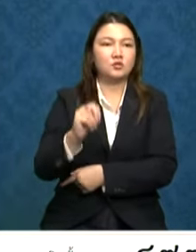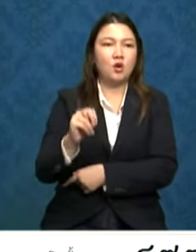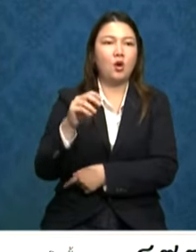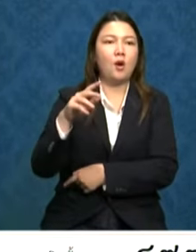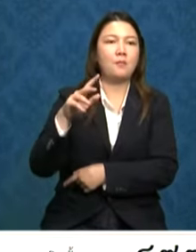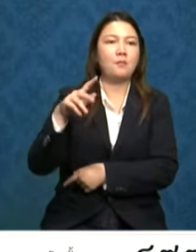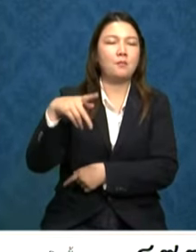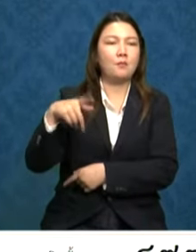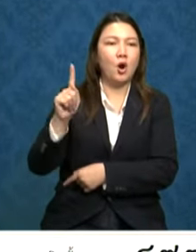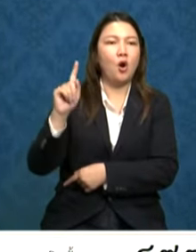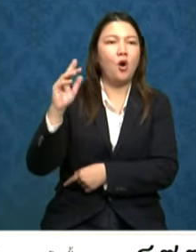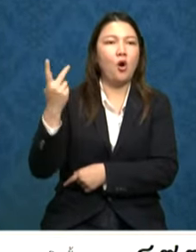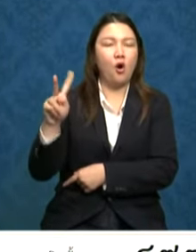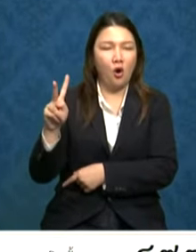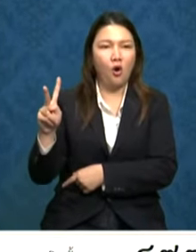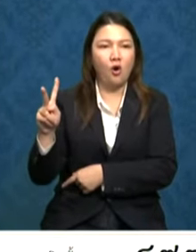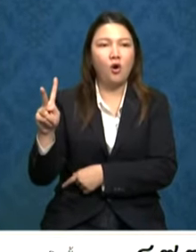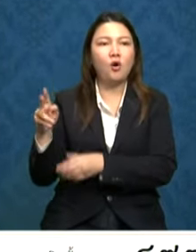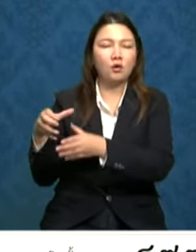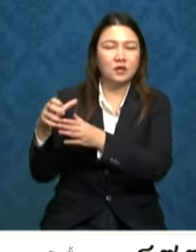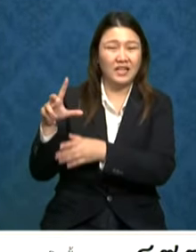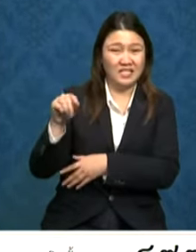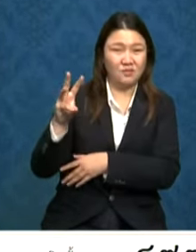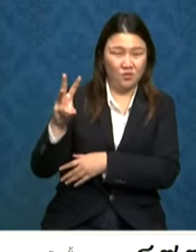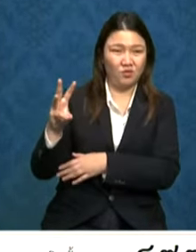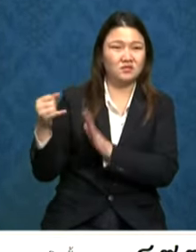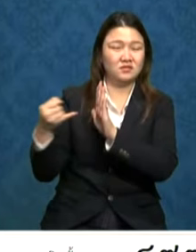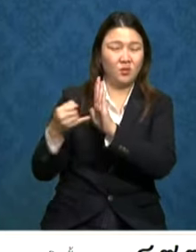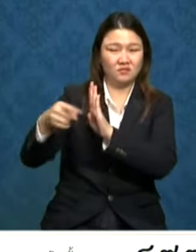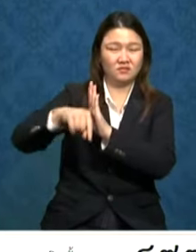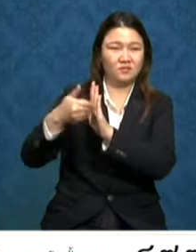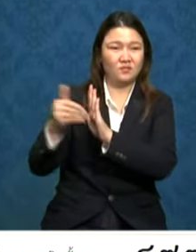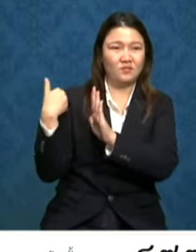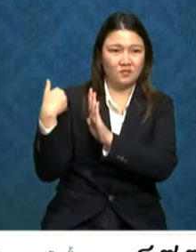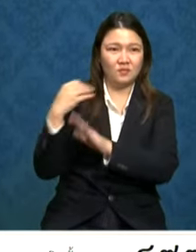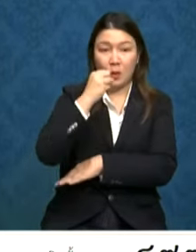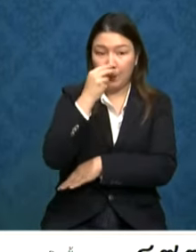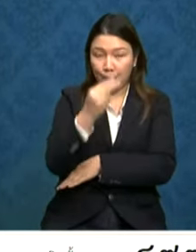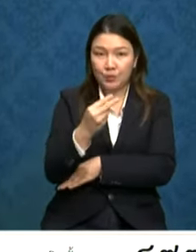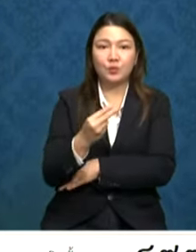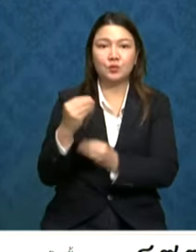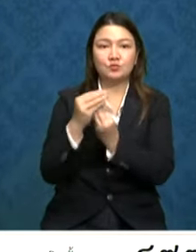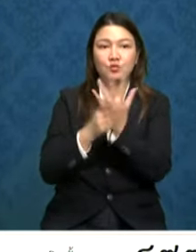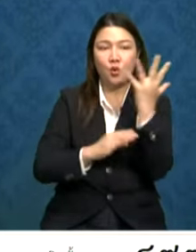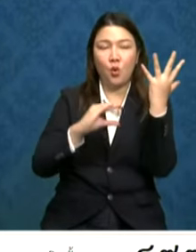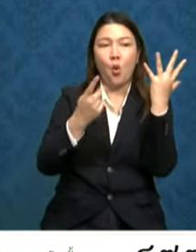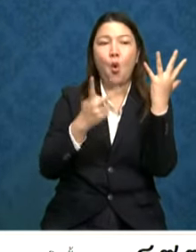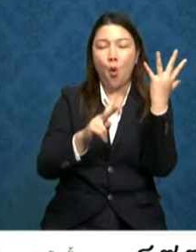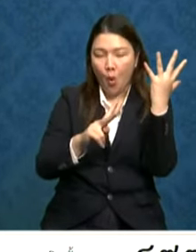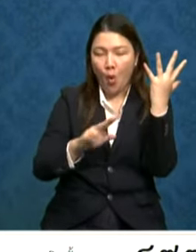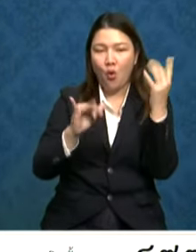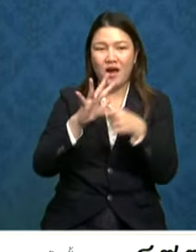สกลนครนะครับผมจะพาไปดูว่าโคขุนโพนยังคำเนี่ยเริ่มมาได้ยังไงครับเริ่มมาจากทหารพัฒนานะ